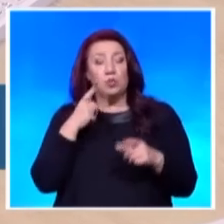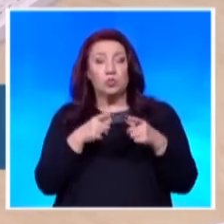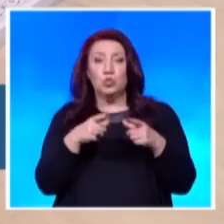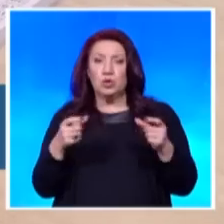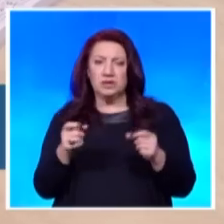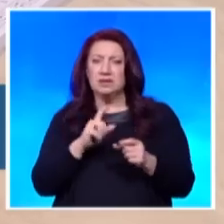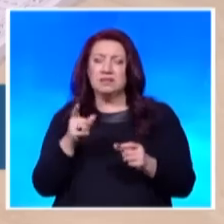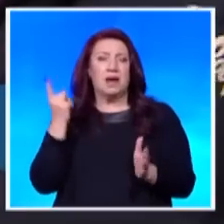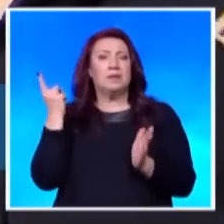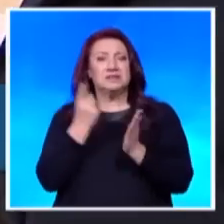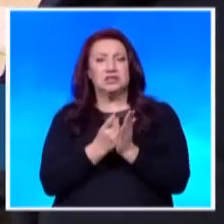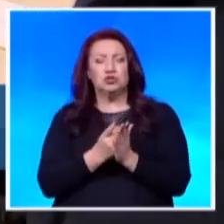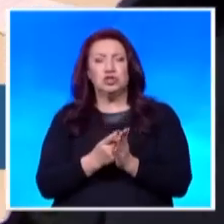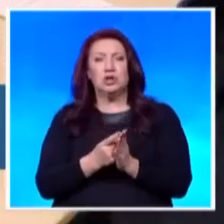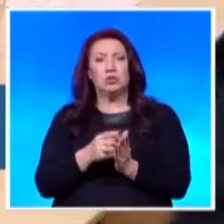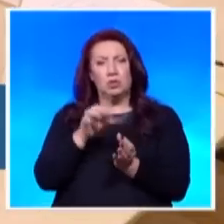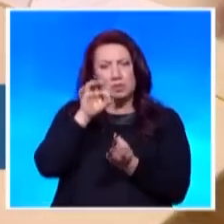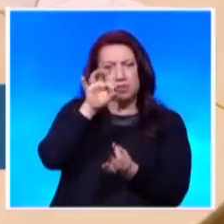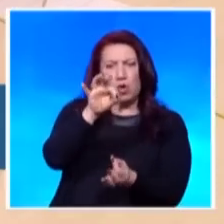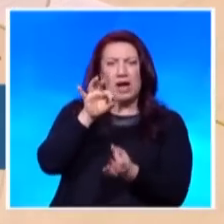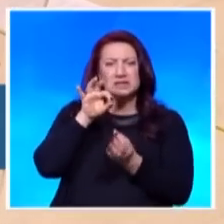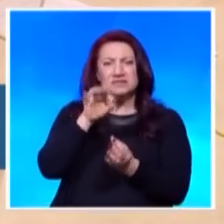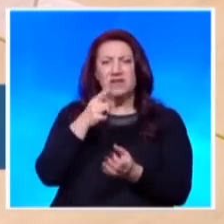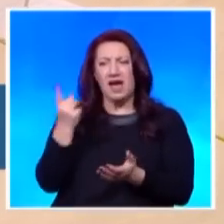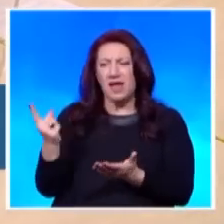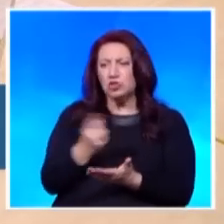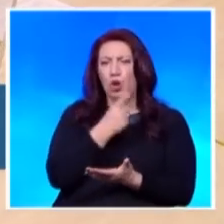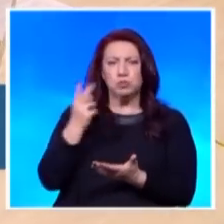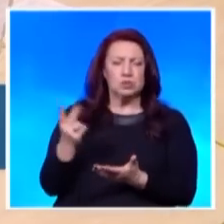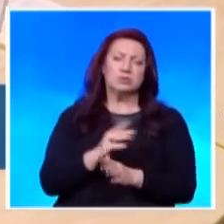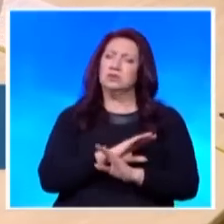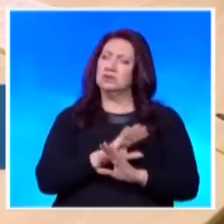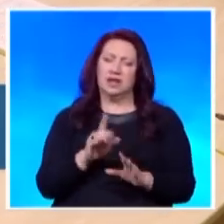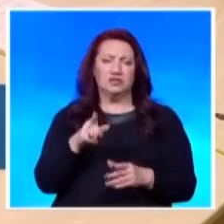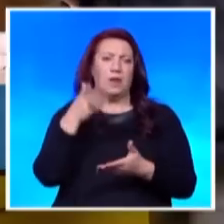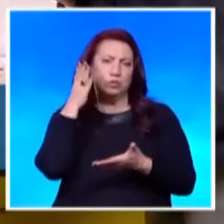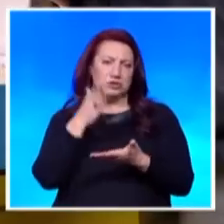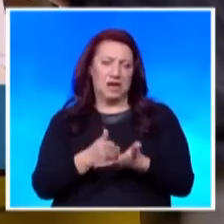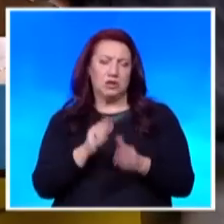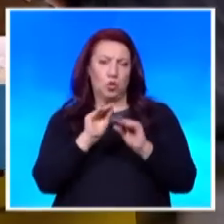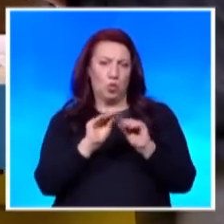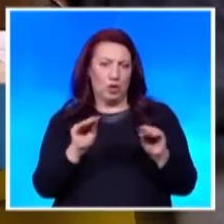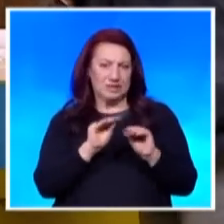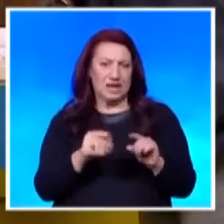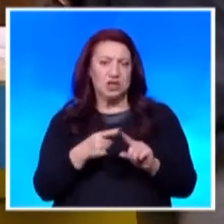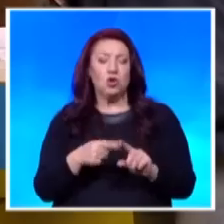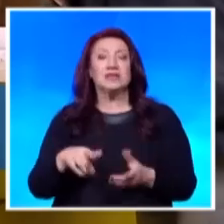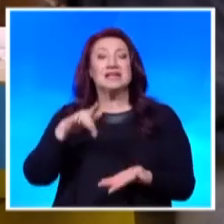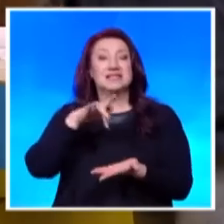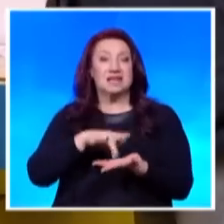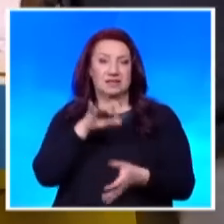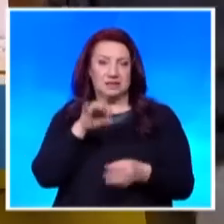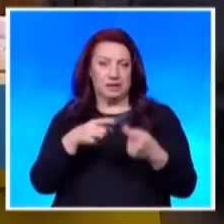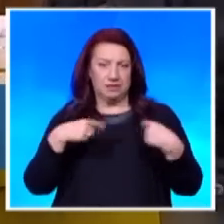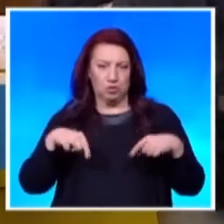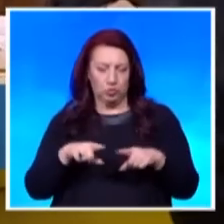се снимат една по една, стана ясно от финалните указания на Централната избирателна комисия. Според тях, а и според